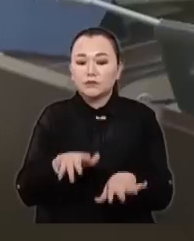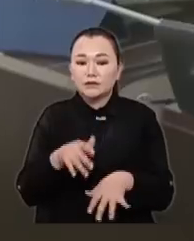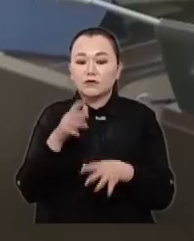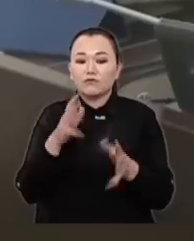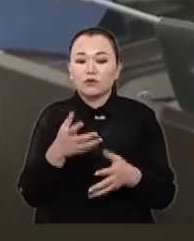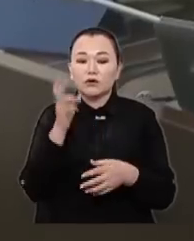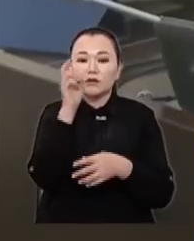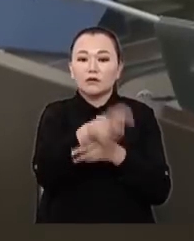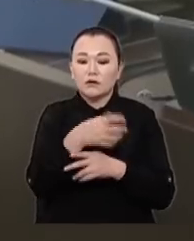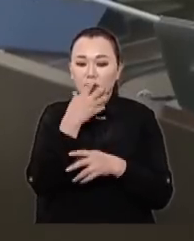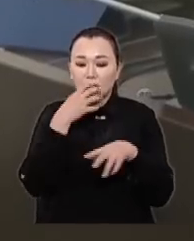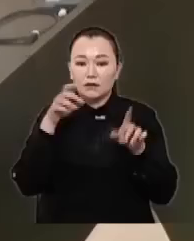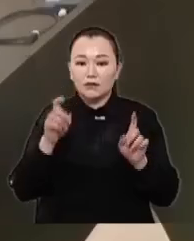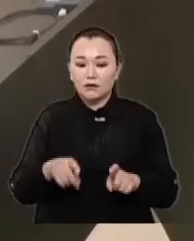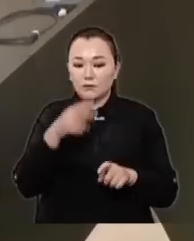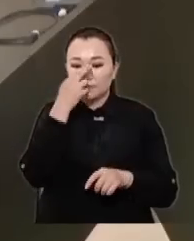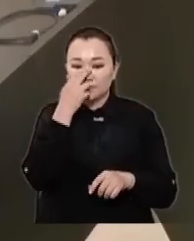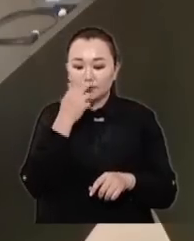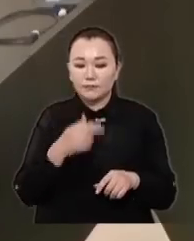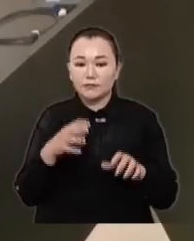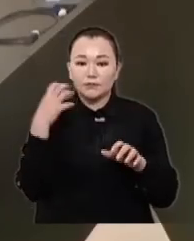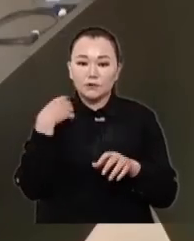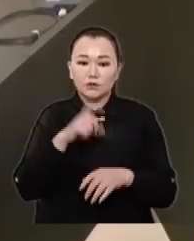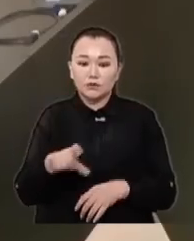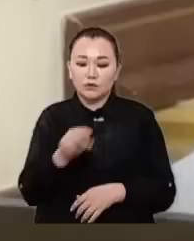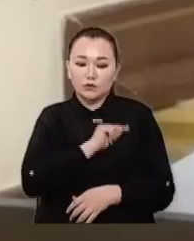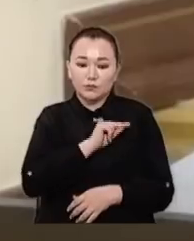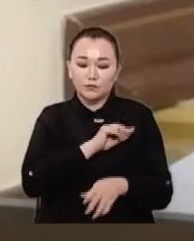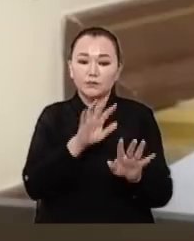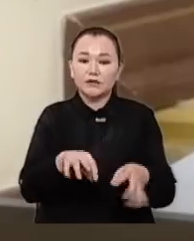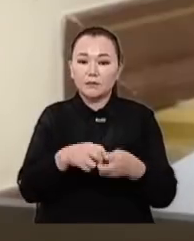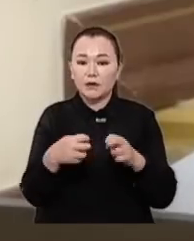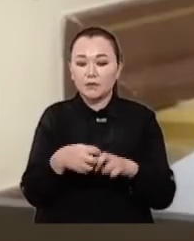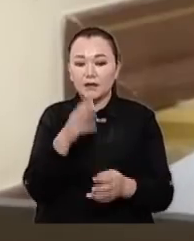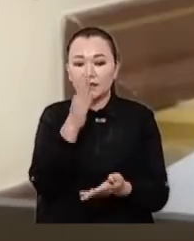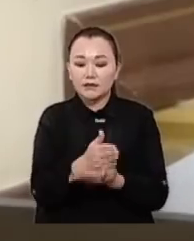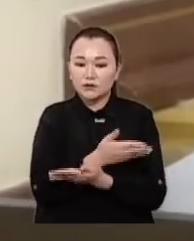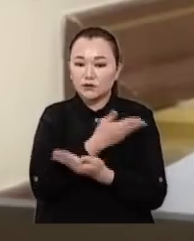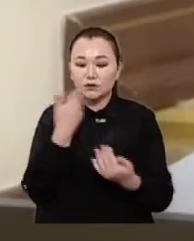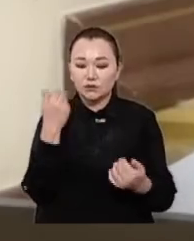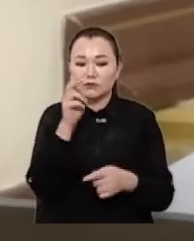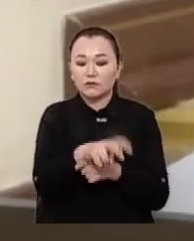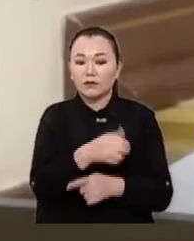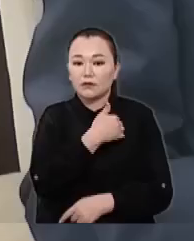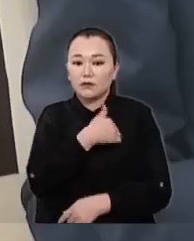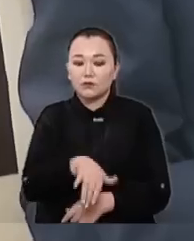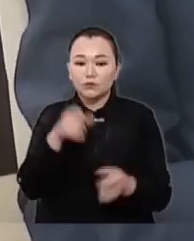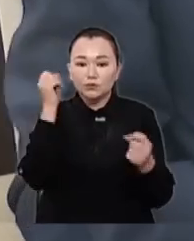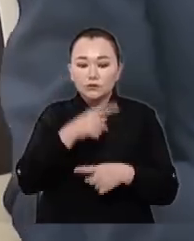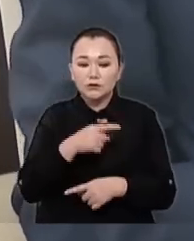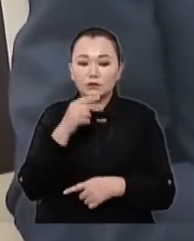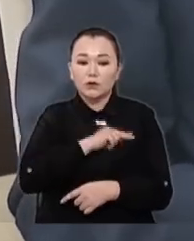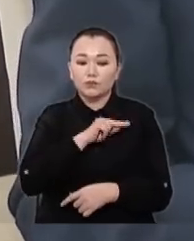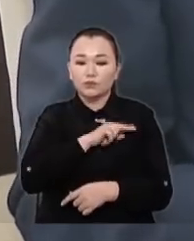жылы орынтақта отыруды әдетке айналдырған шекпенділер жергілікті мәселенің байыбына бара алмай жатады. Мемлекеттік қызмет